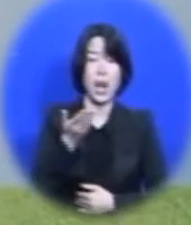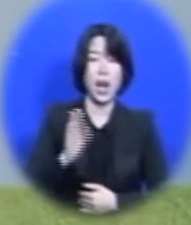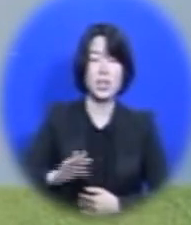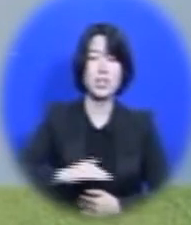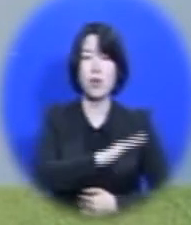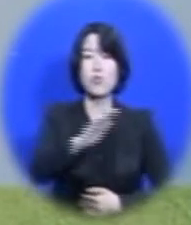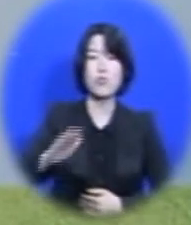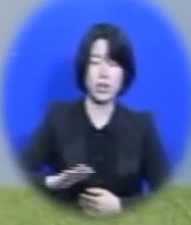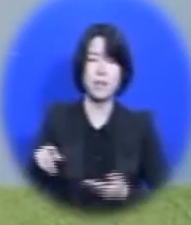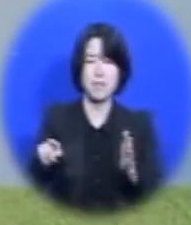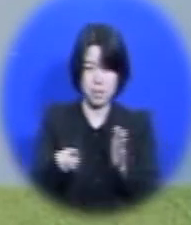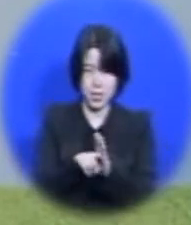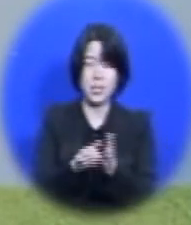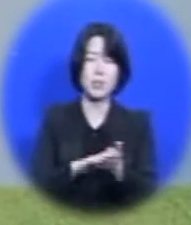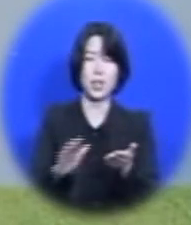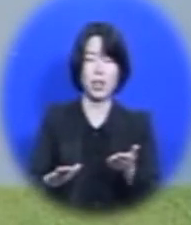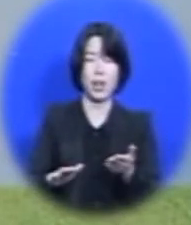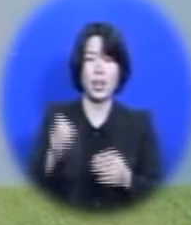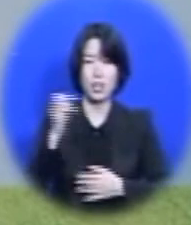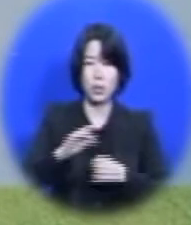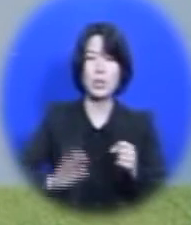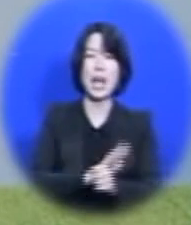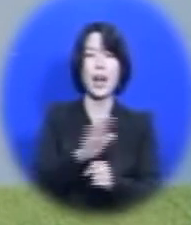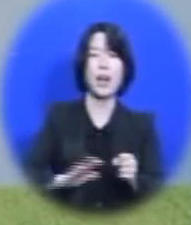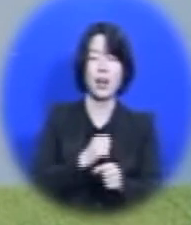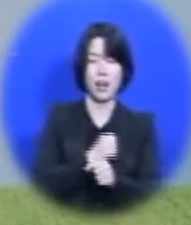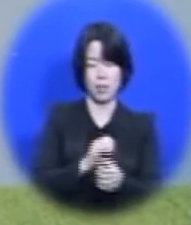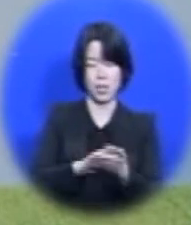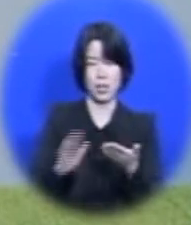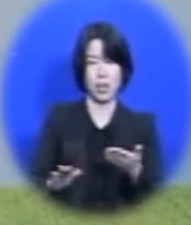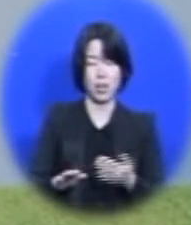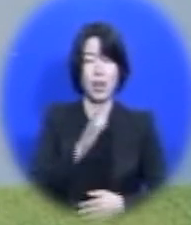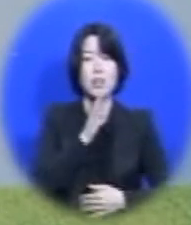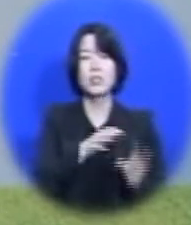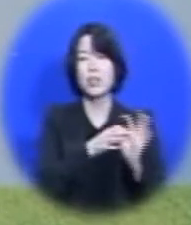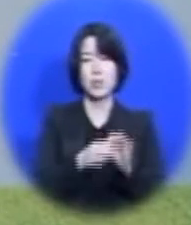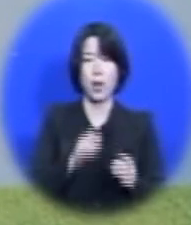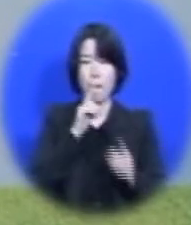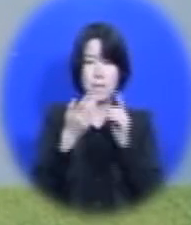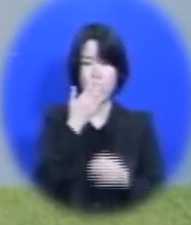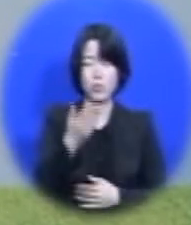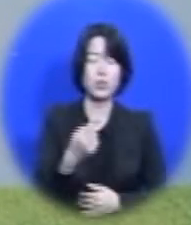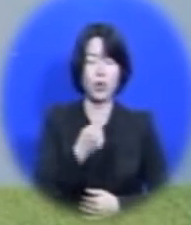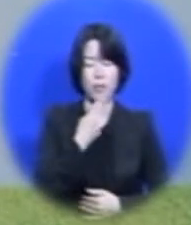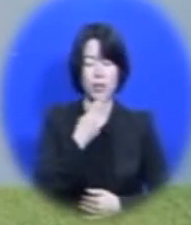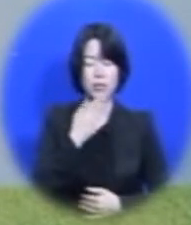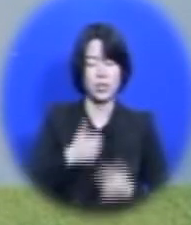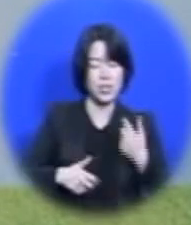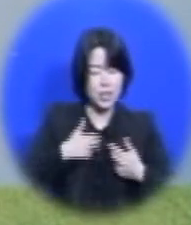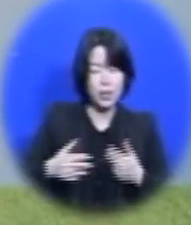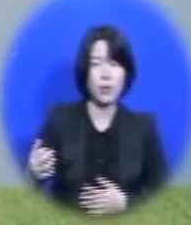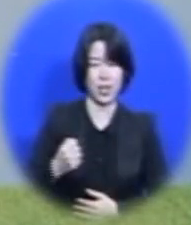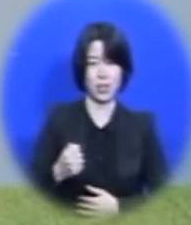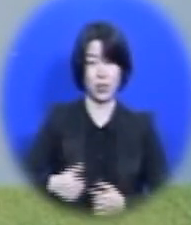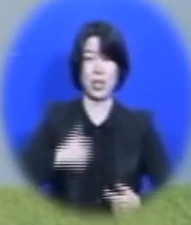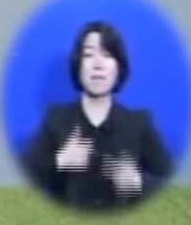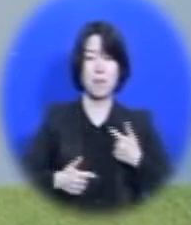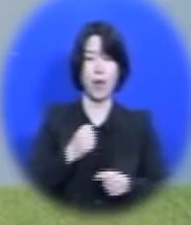우리는 믿습니다. 그리고 사랑합니다. 그러면서 말할 수 없는 즐거움으로